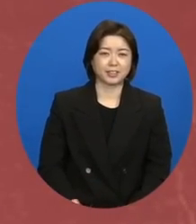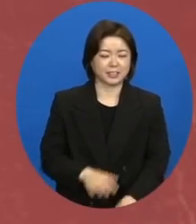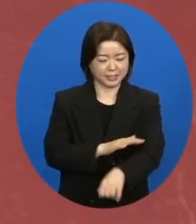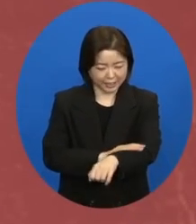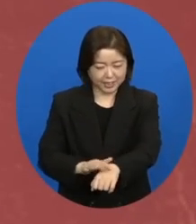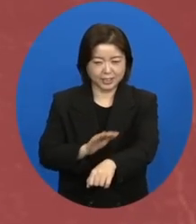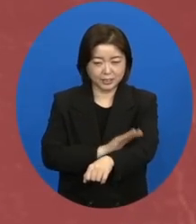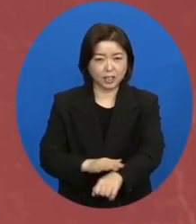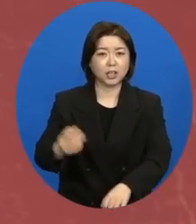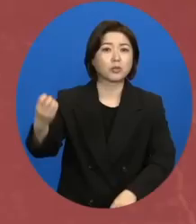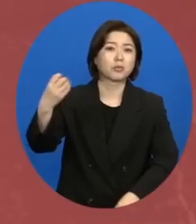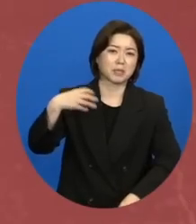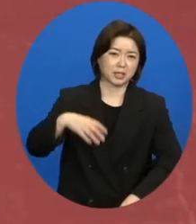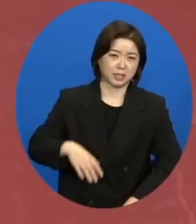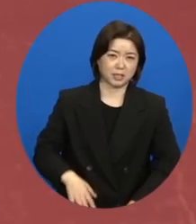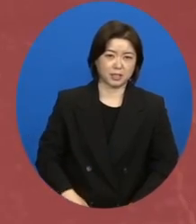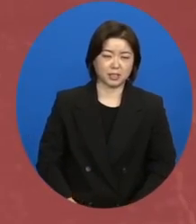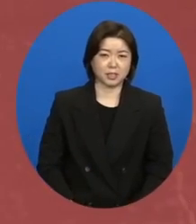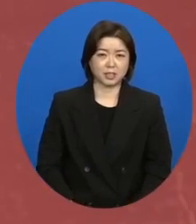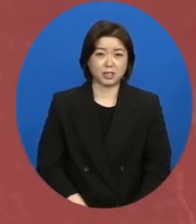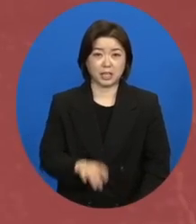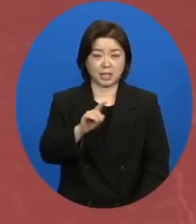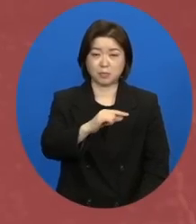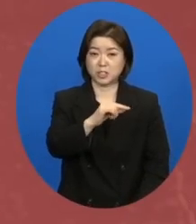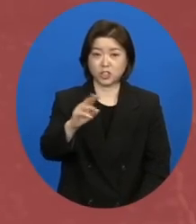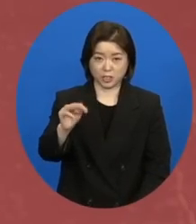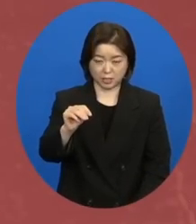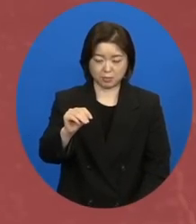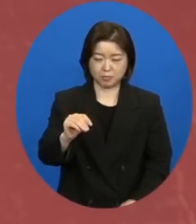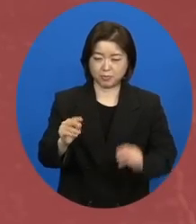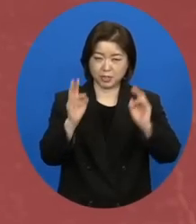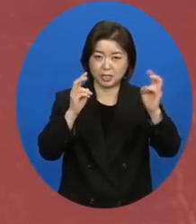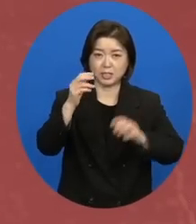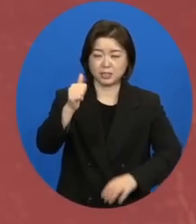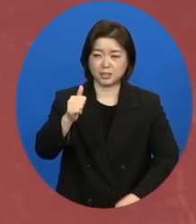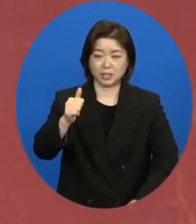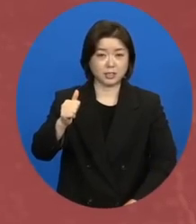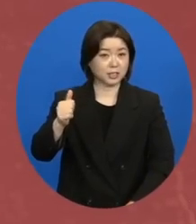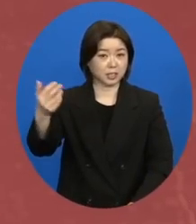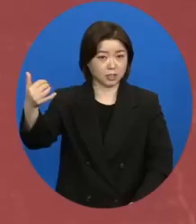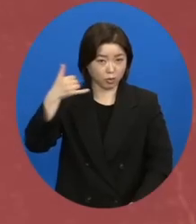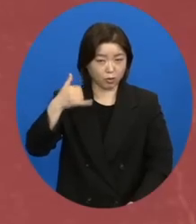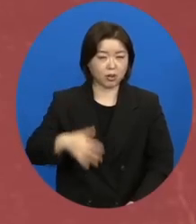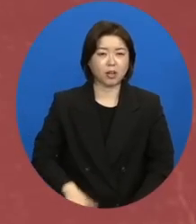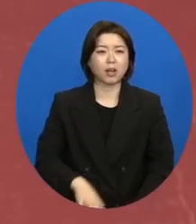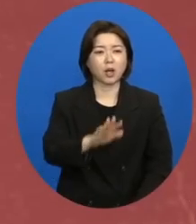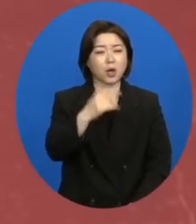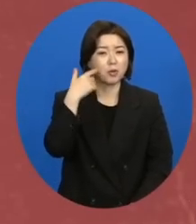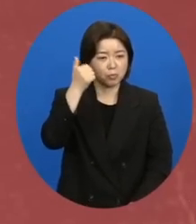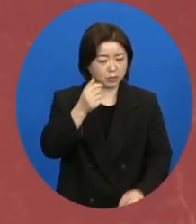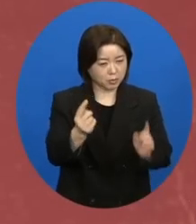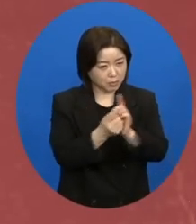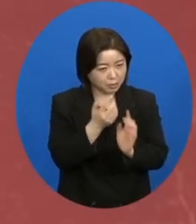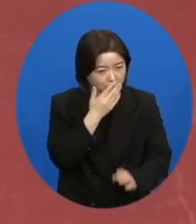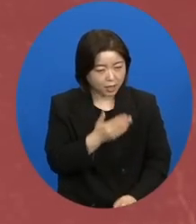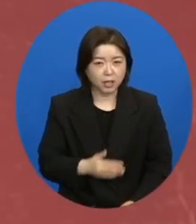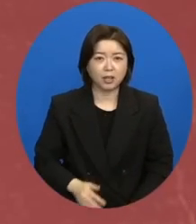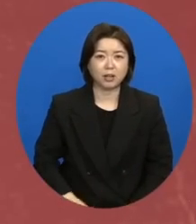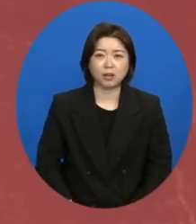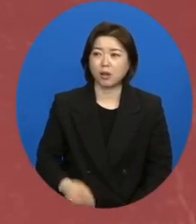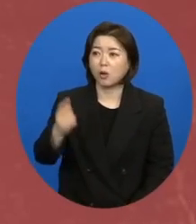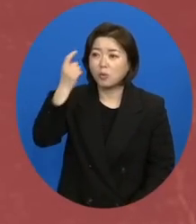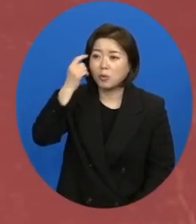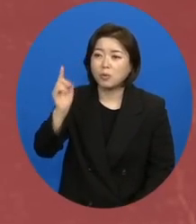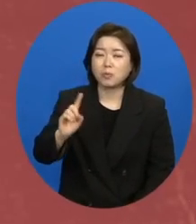잘하겠습니다. 이렇게 하죠. 한 번은 GM 사장이 연락이 왔어요. 목사님 만날 수 있냐? 왜